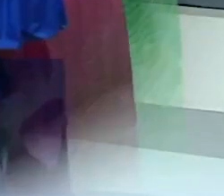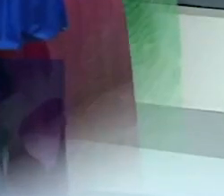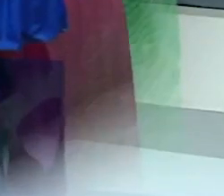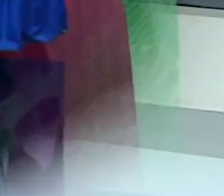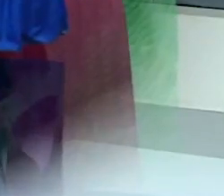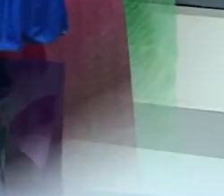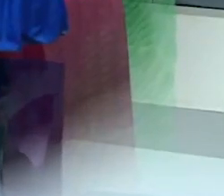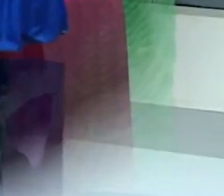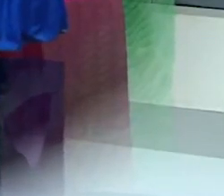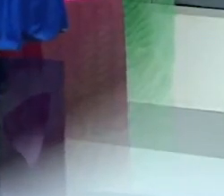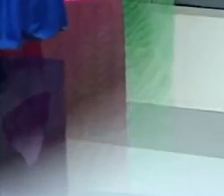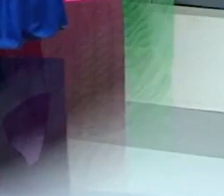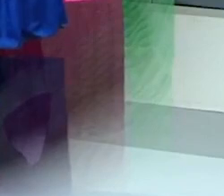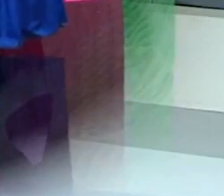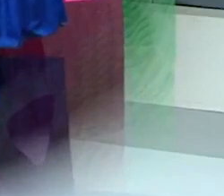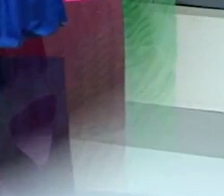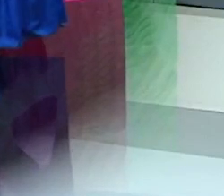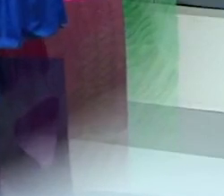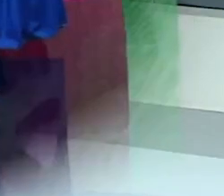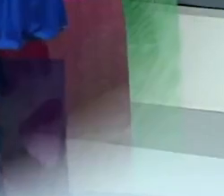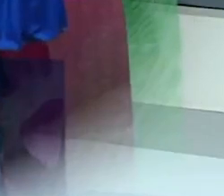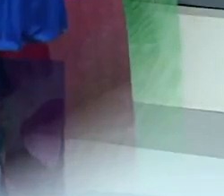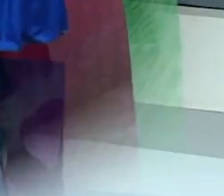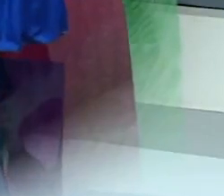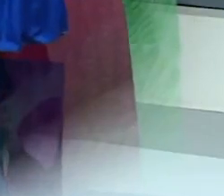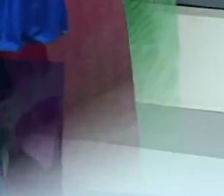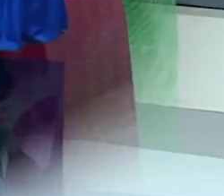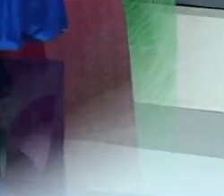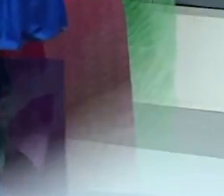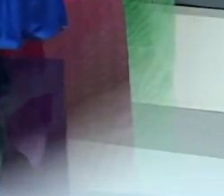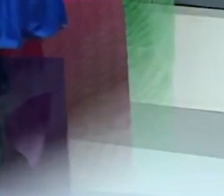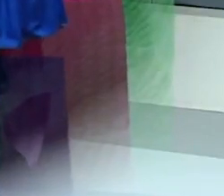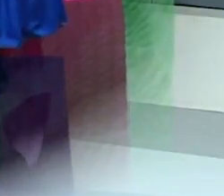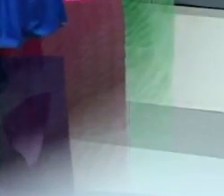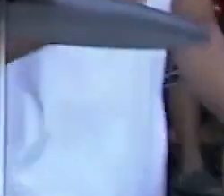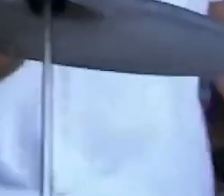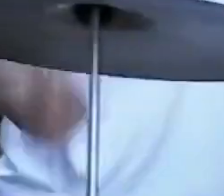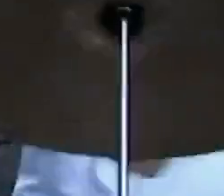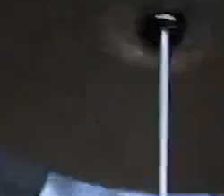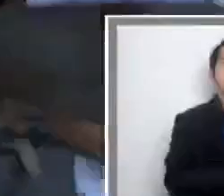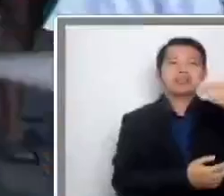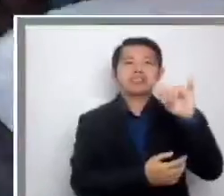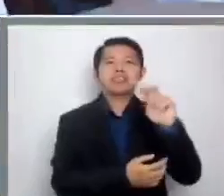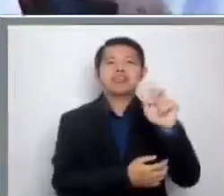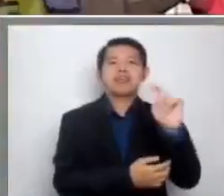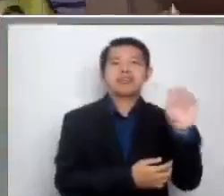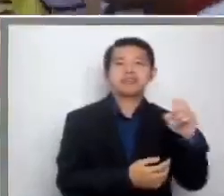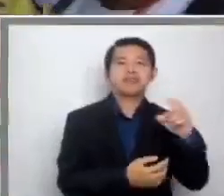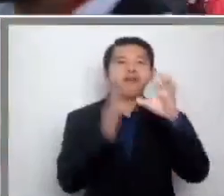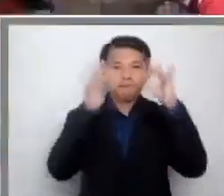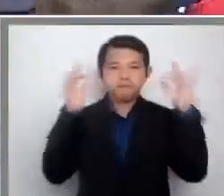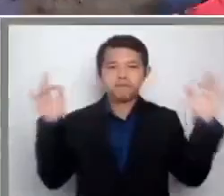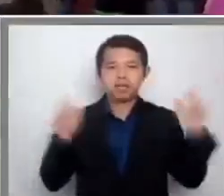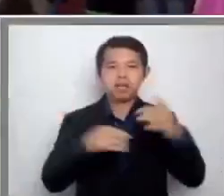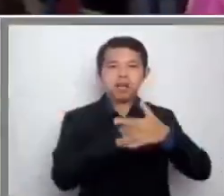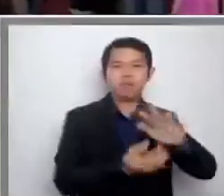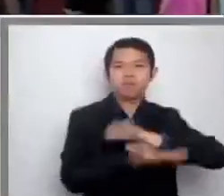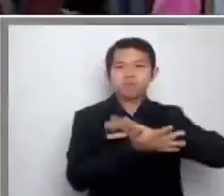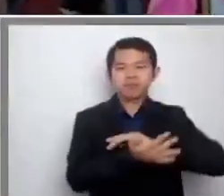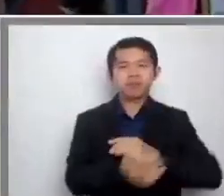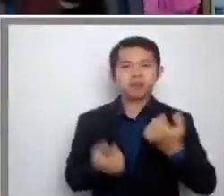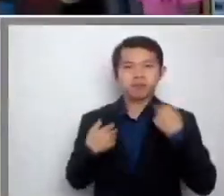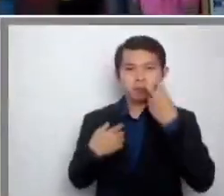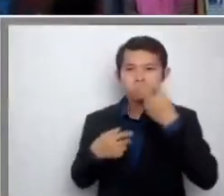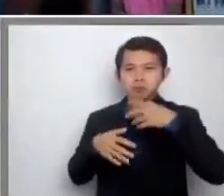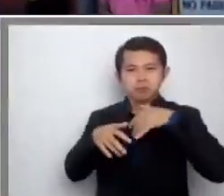Rizal na muling ipinagdiwang ang Higantes Festival after 2 years ng pandemic. Pumarada na uli roon ang makukulay na higantes